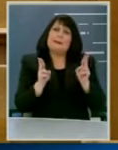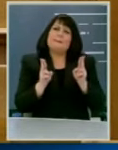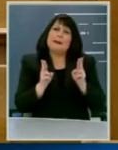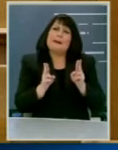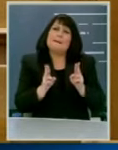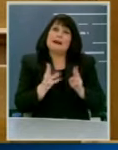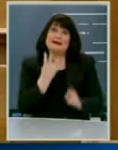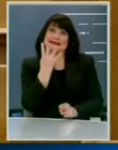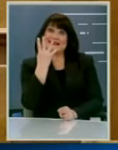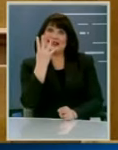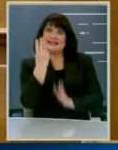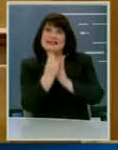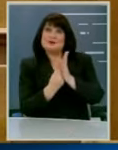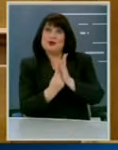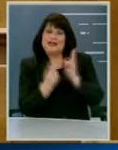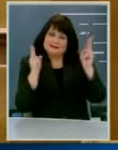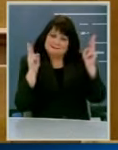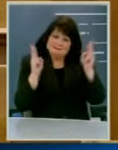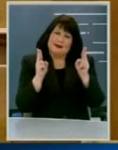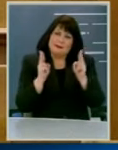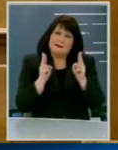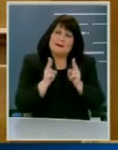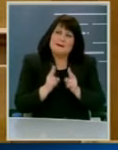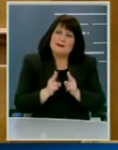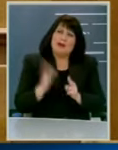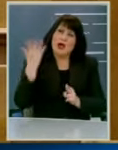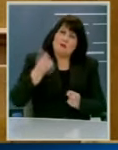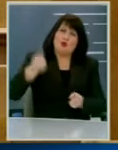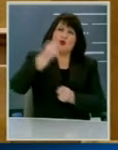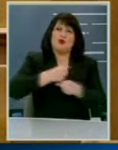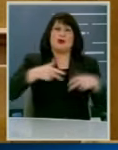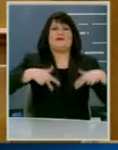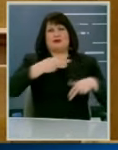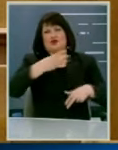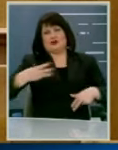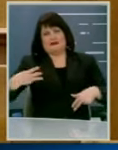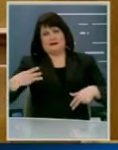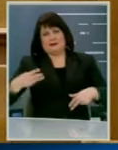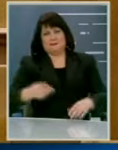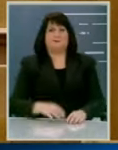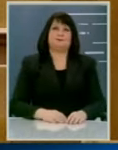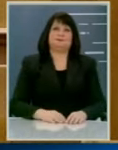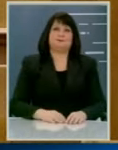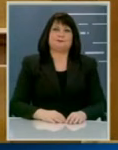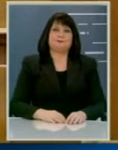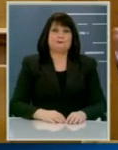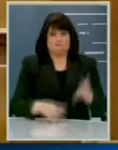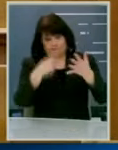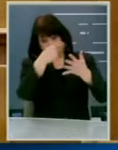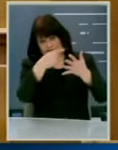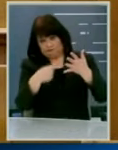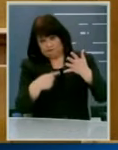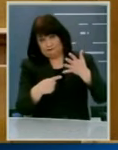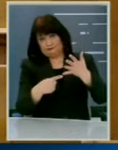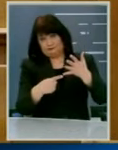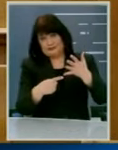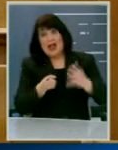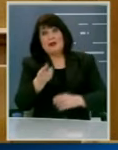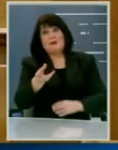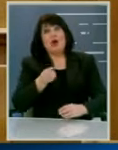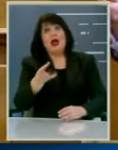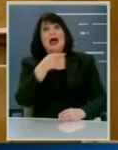4 μονάδες έχει αποκλιμακωθεί από την ημέρα που αναλάβαμε χρέη κυβέρνησης. Αν αυτά τα μεγέθη τα είχατε εσείς, θα